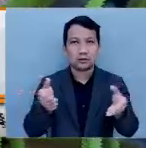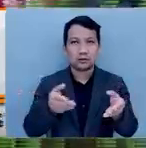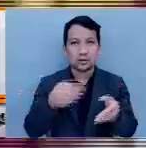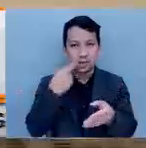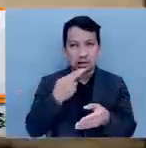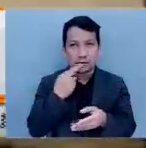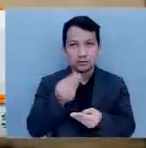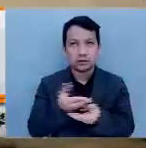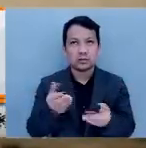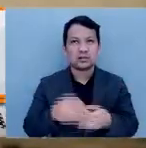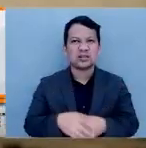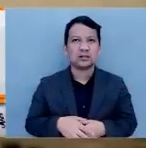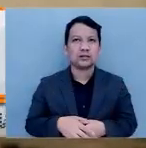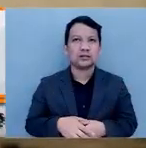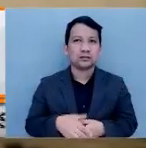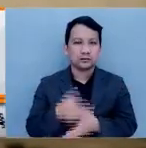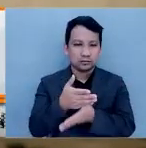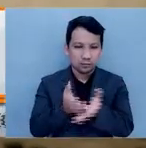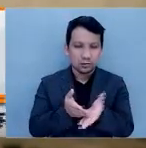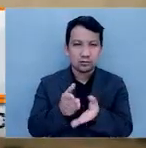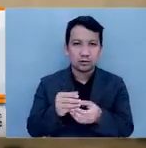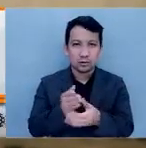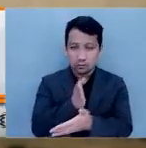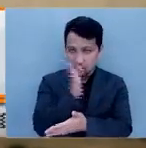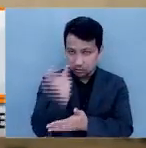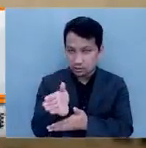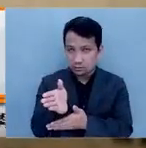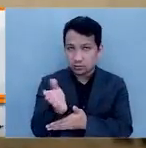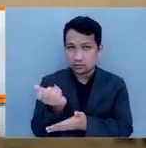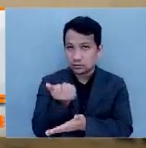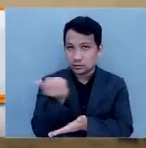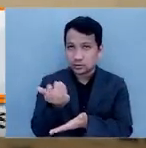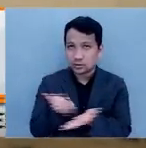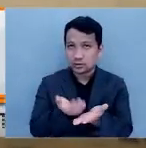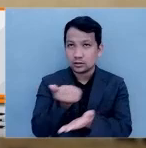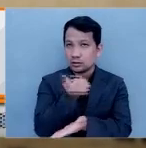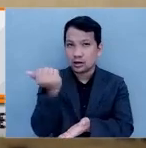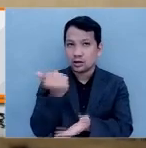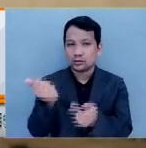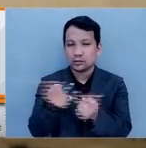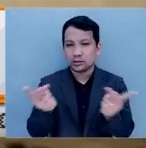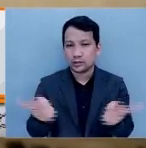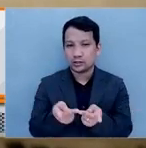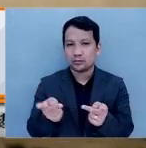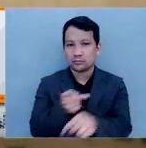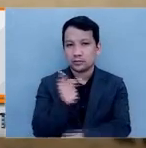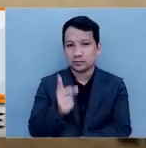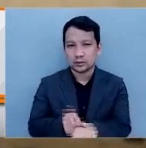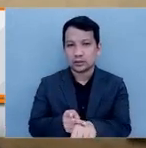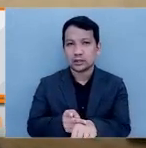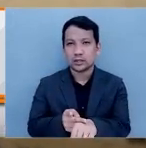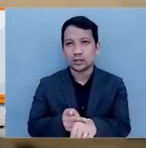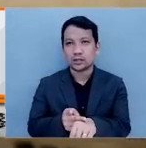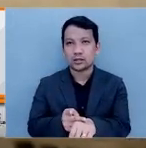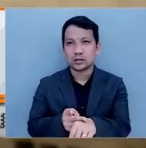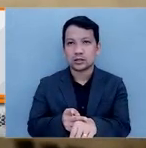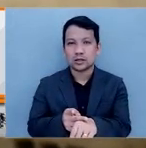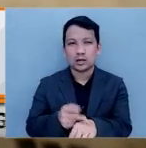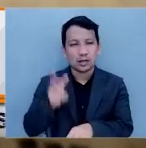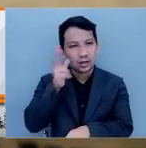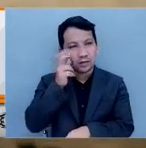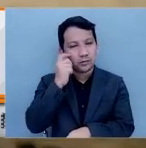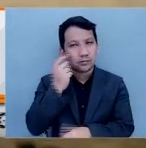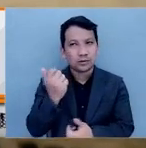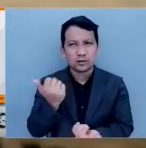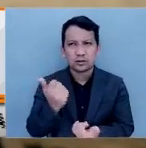bigas. Some part of it will go to ibang area ng Pilipinas. And I heard